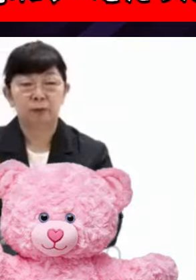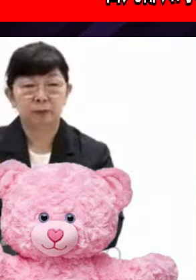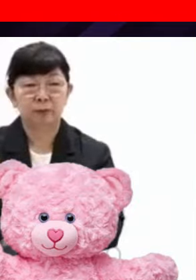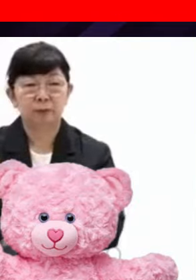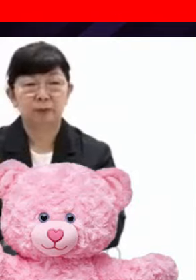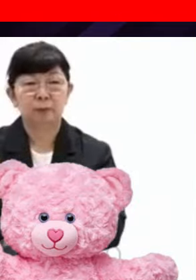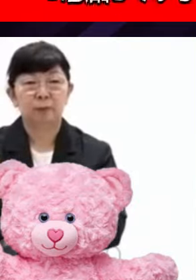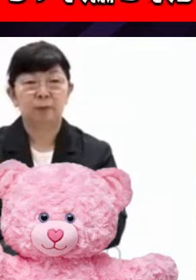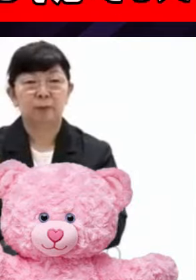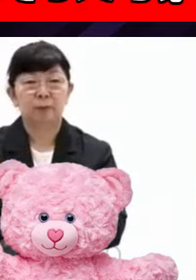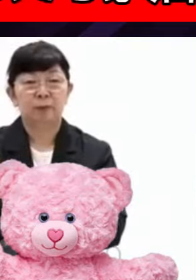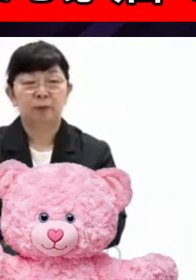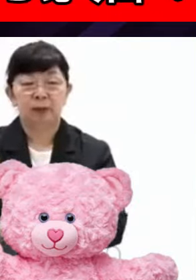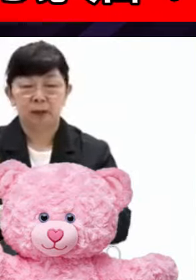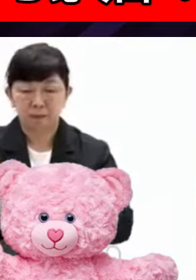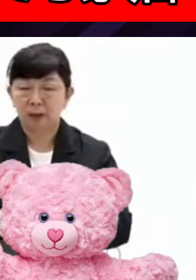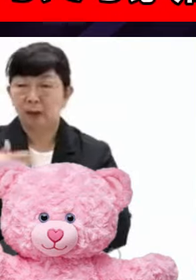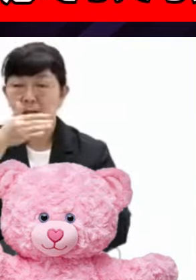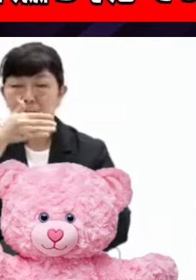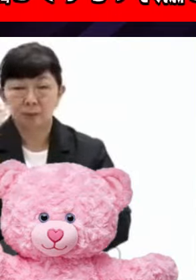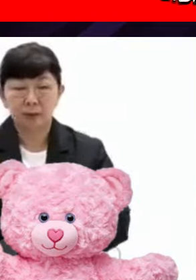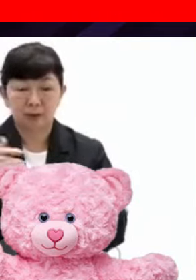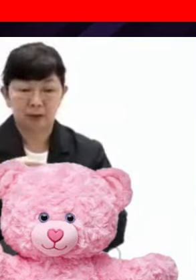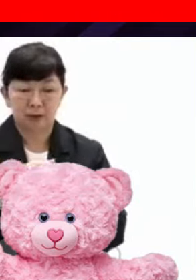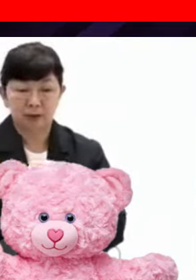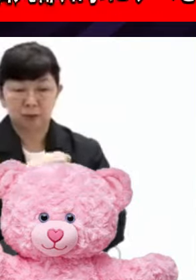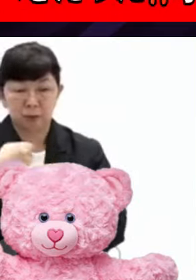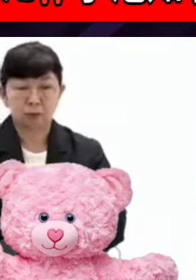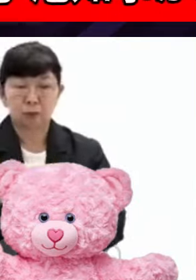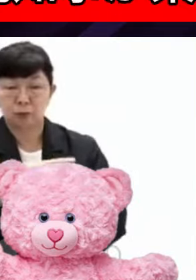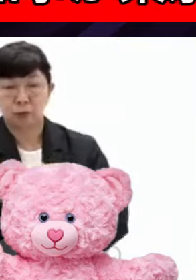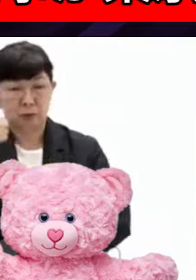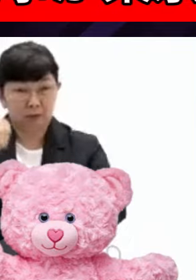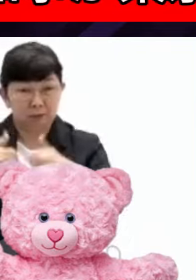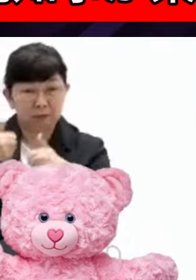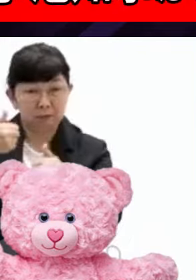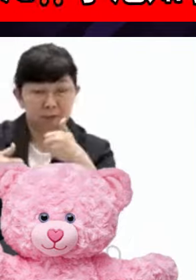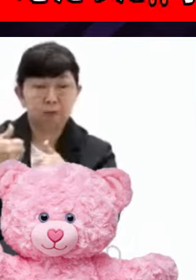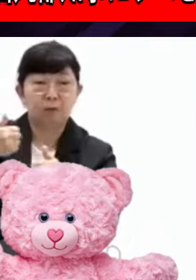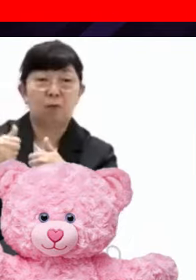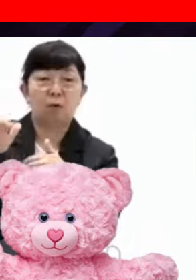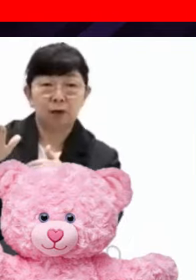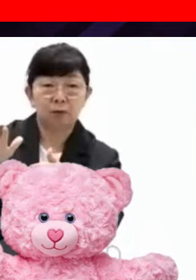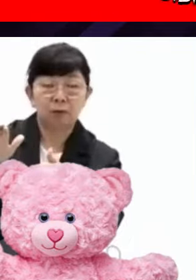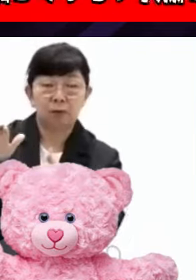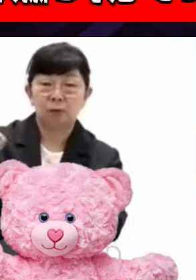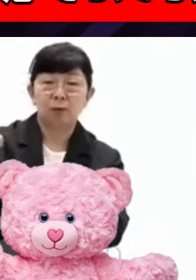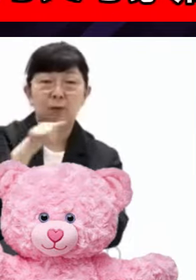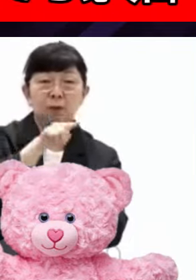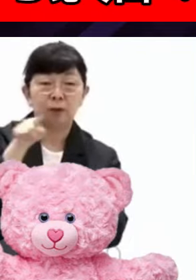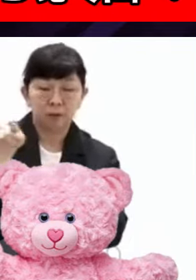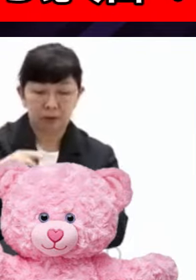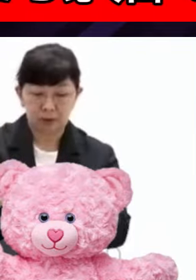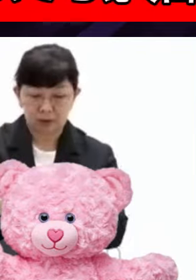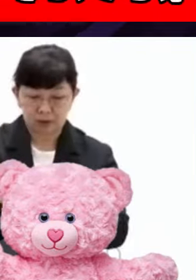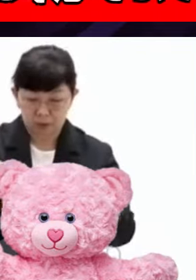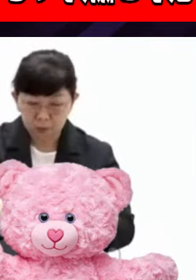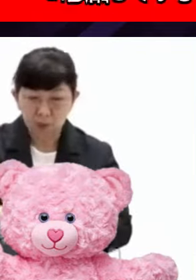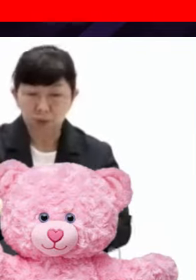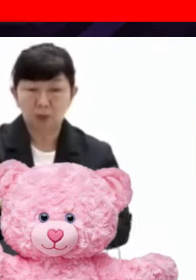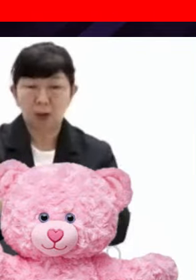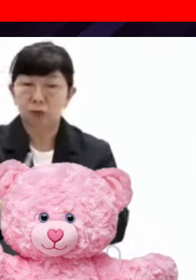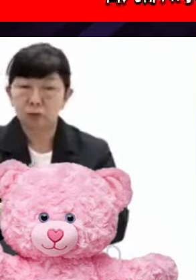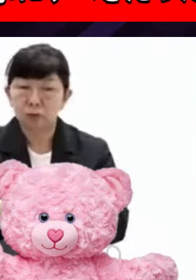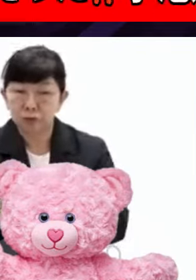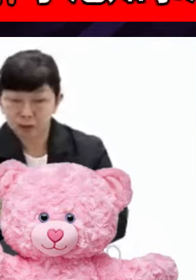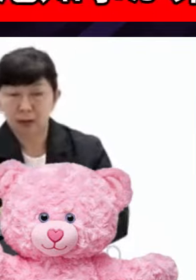うか、今米中のあの戦い見てください。そういう中でじゃあ日本どうするんですかと、それによって